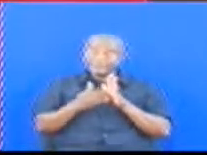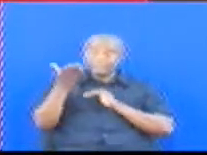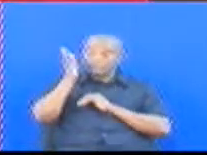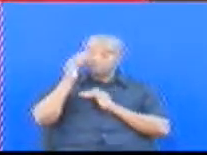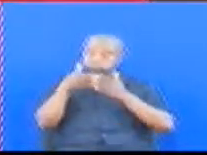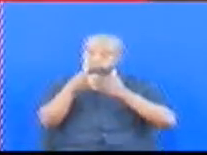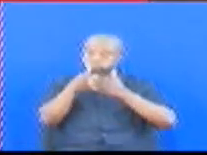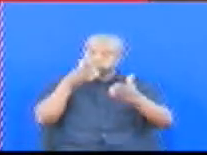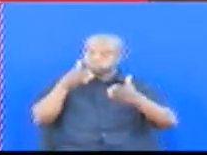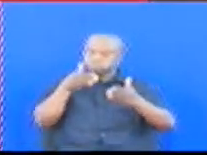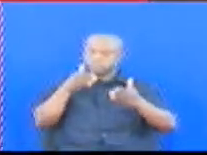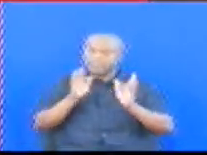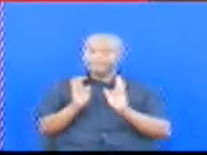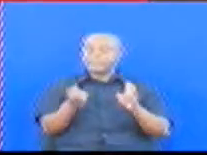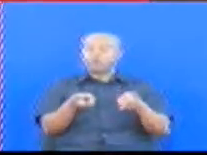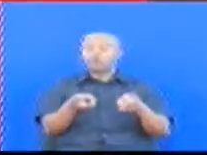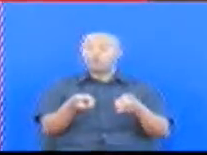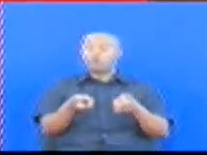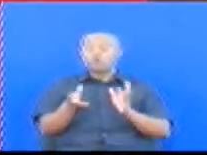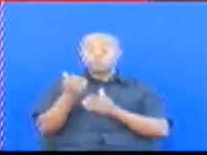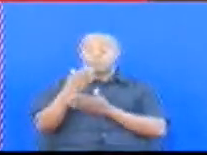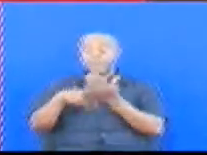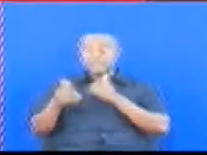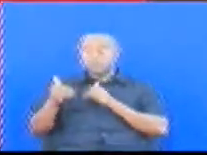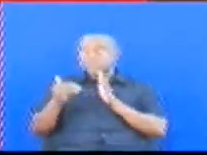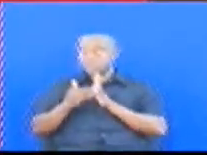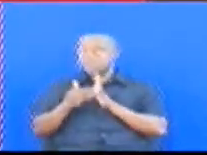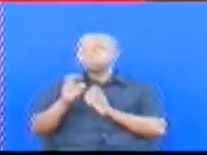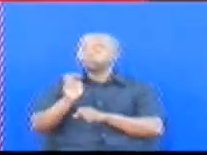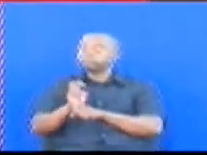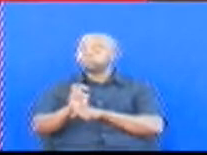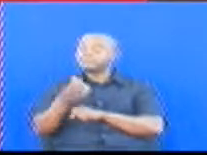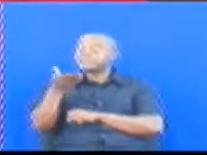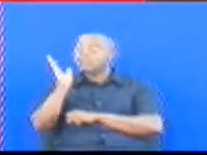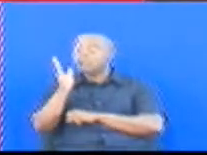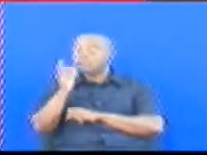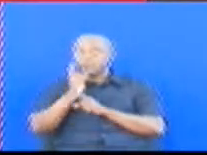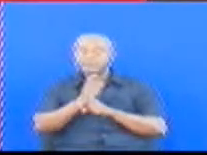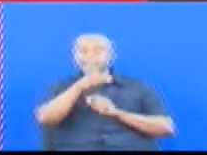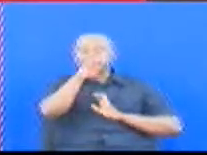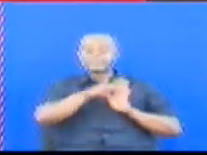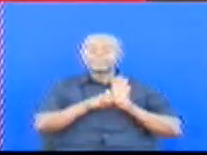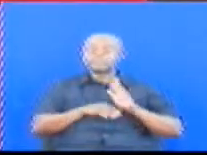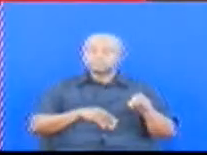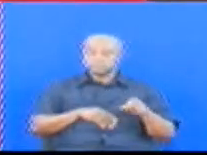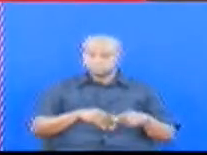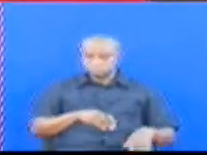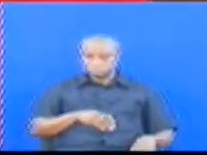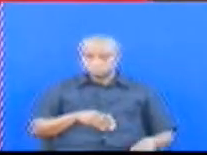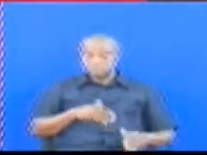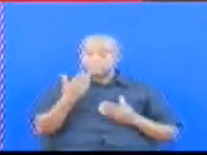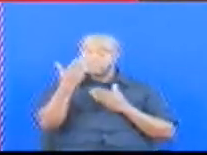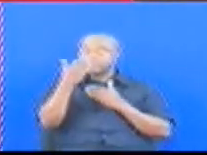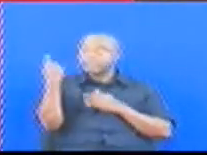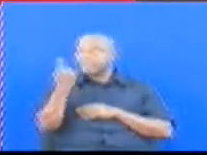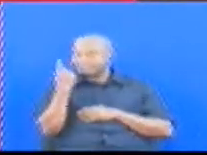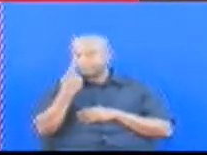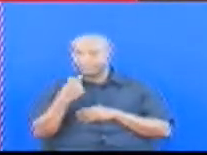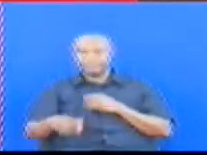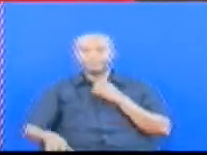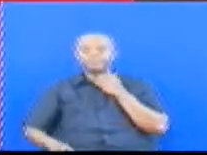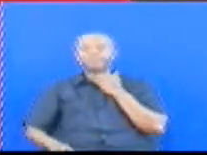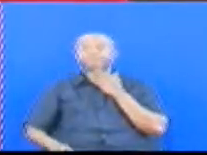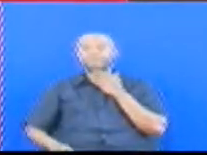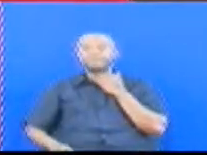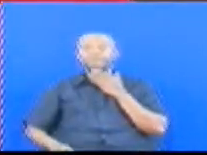wanaisimamia serikali kwa weledi, uaminifu na kufuata taratibu za nchi. Mheshimiwa Naibu Spika,